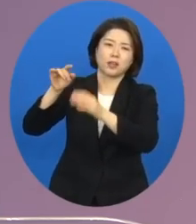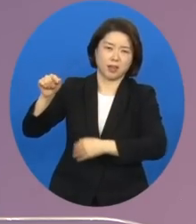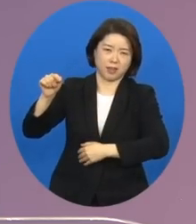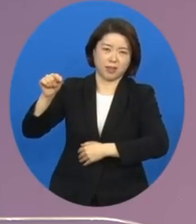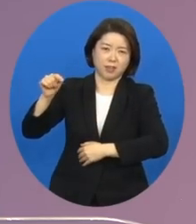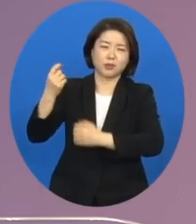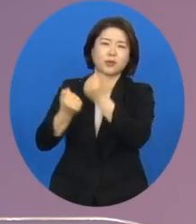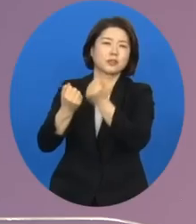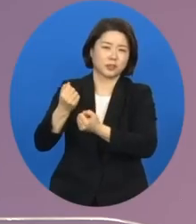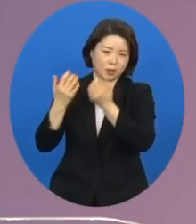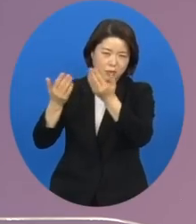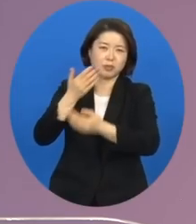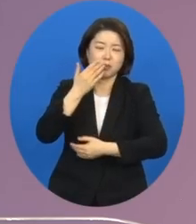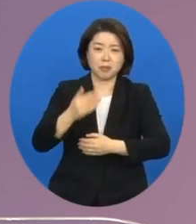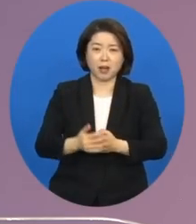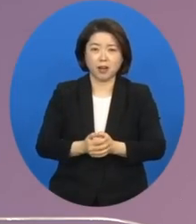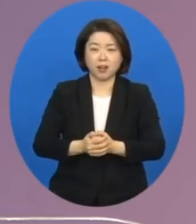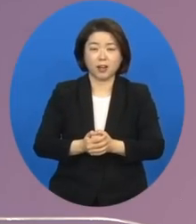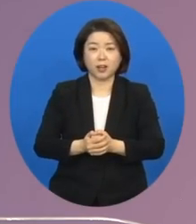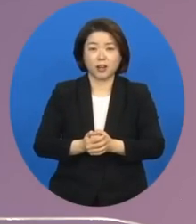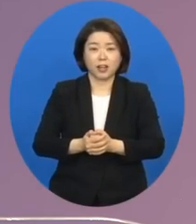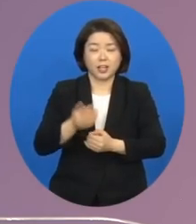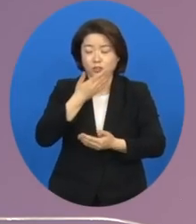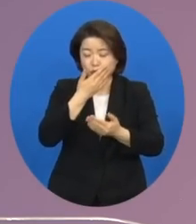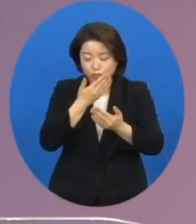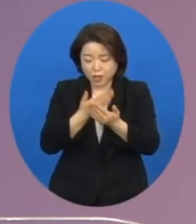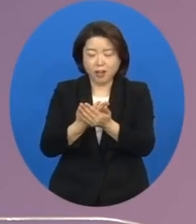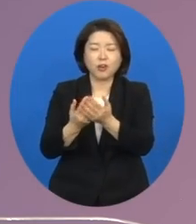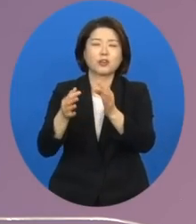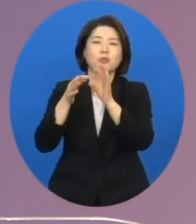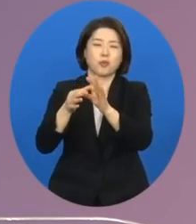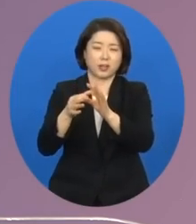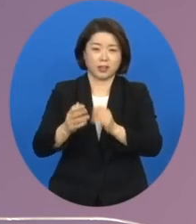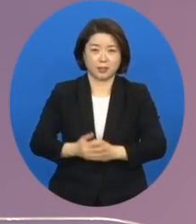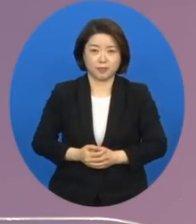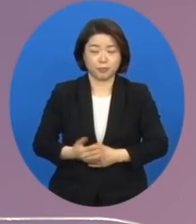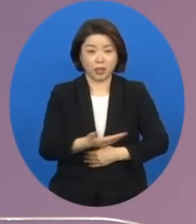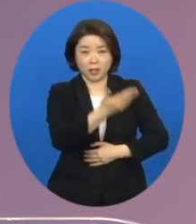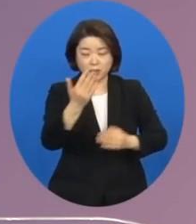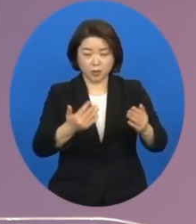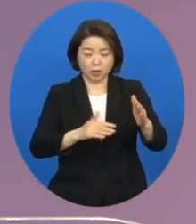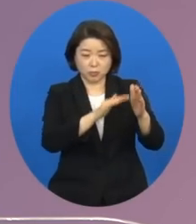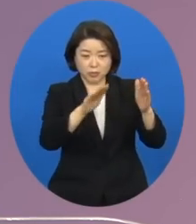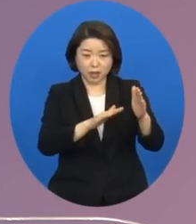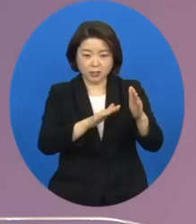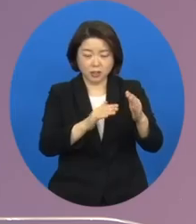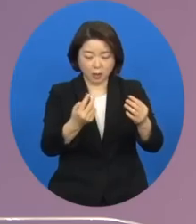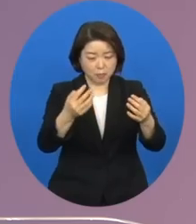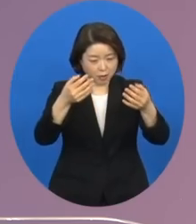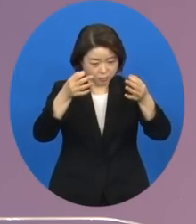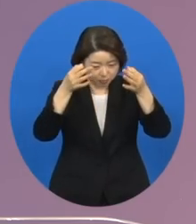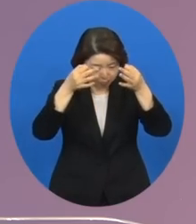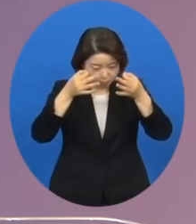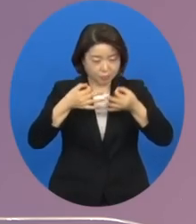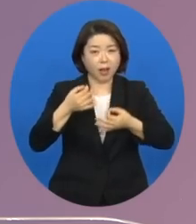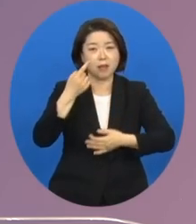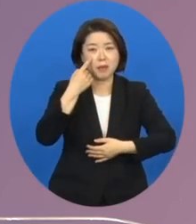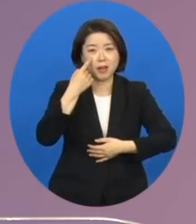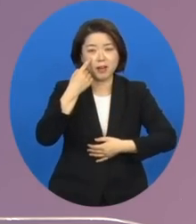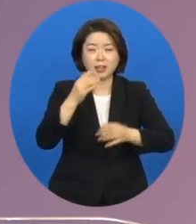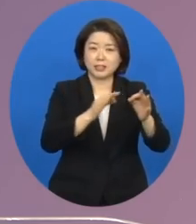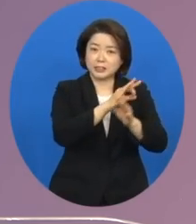여러분 문제는 관계예요 여러분 가정을 한번 돌아보세요 뭐가 문제입니까 재정입니까